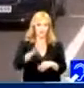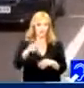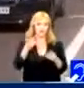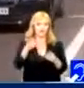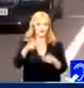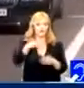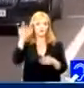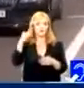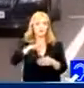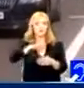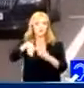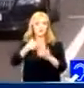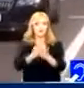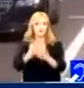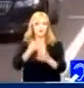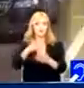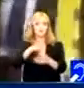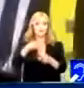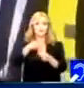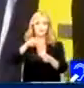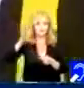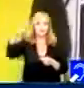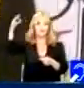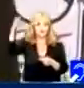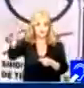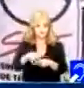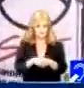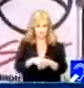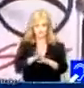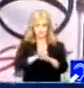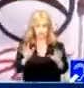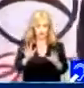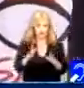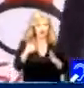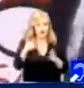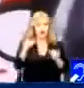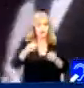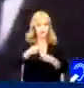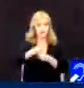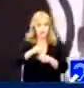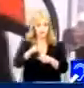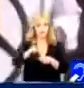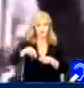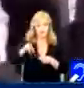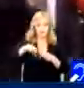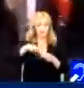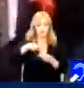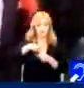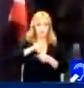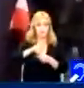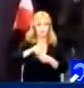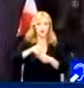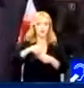de tip Uber la 30 de taxiuri și au denunțat până acum faptul că raportul este de 1 la 6. Nu se cunosc detalii despre